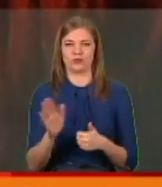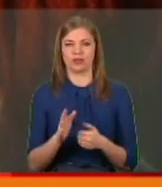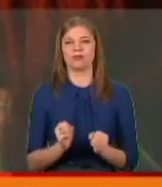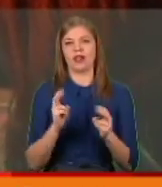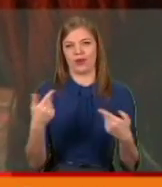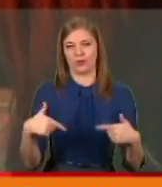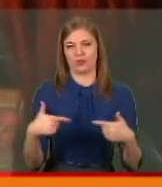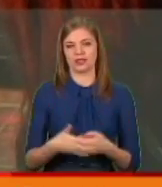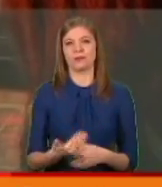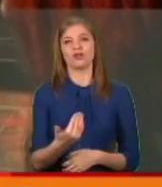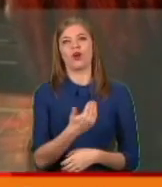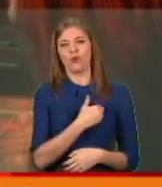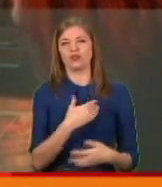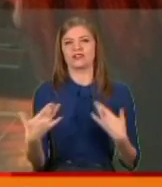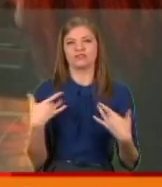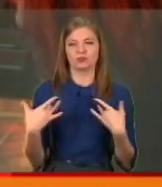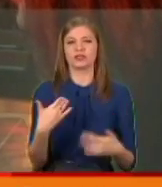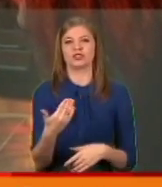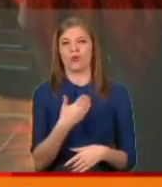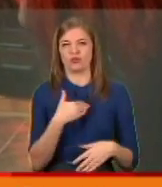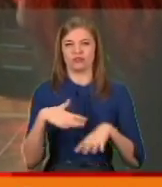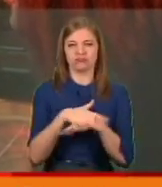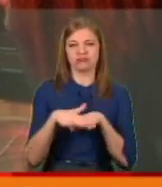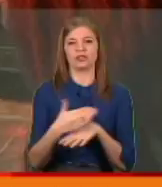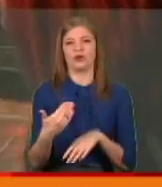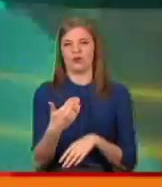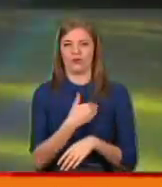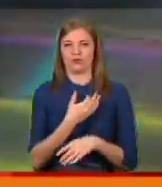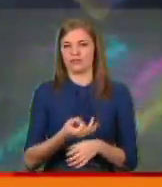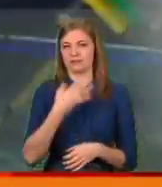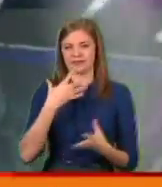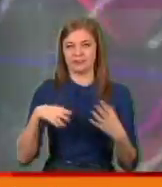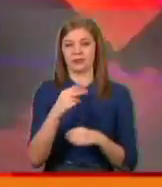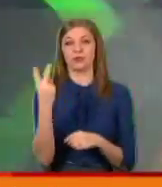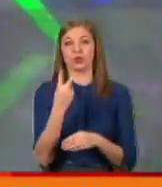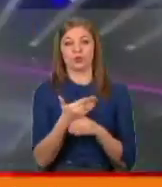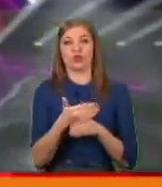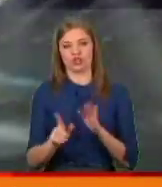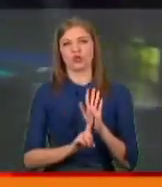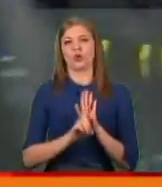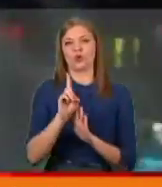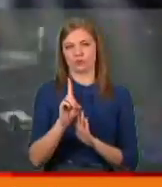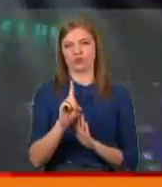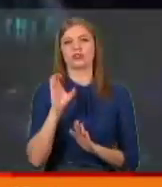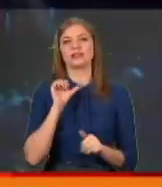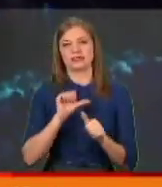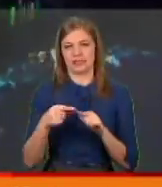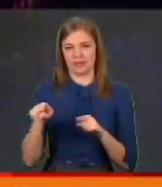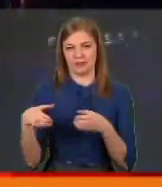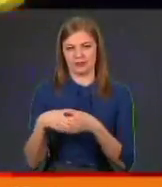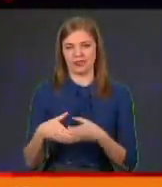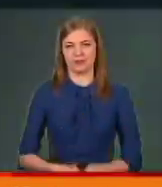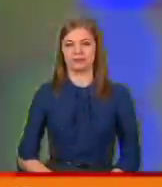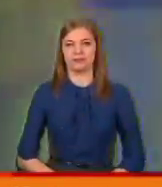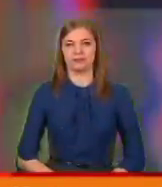як гості. Хочеться виступати, хочеться тусуватися, хочеться рвати всіх. Друга частина шоу розпочинається саме з них.